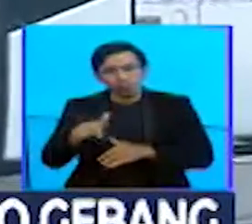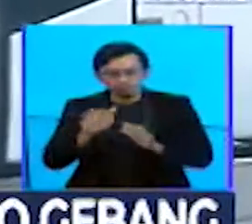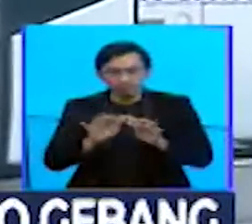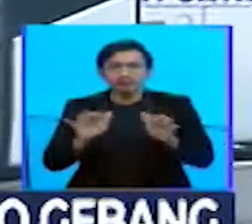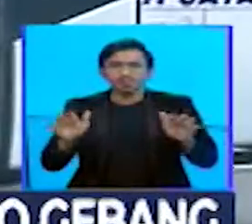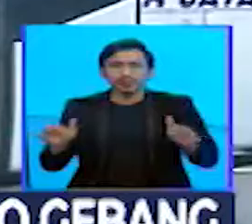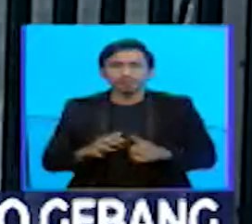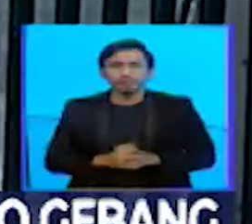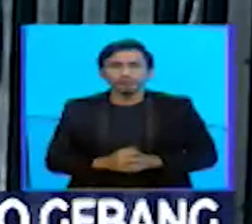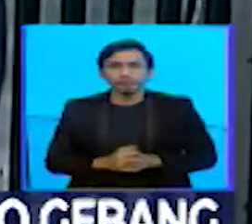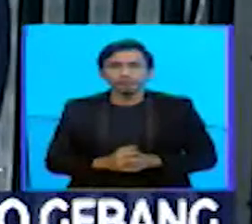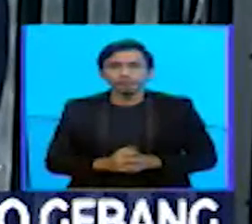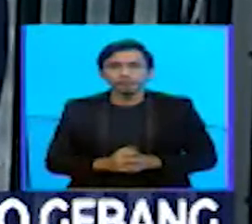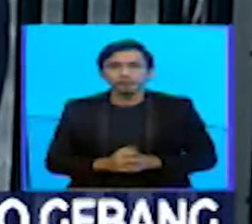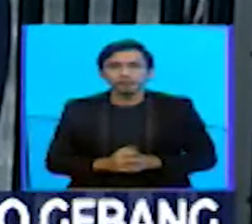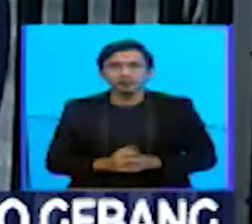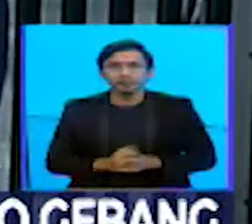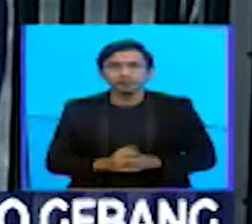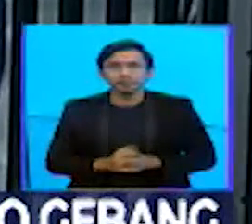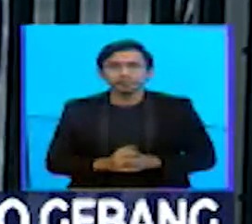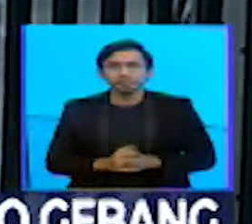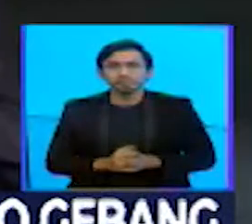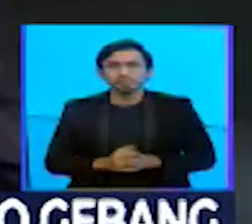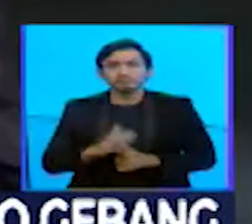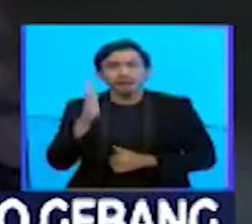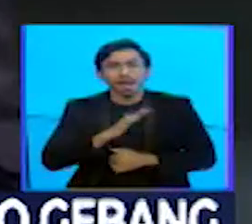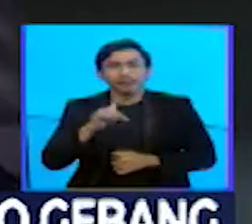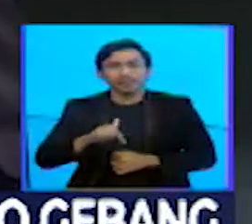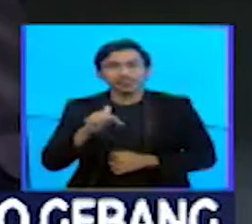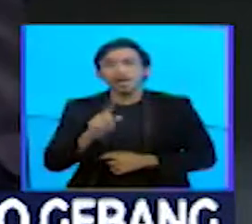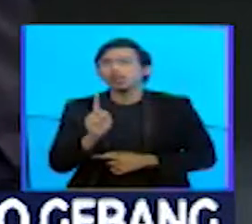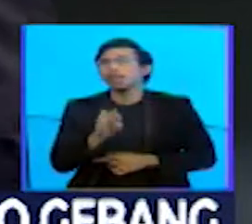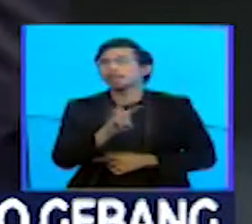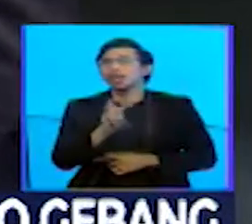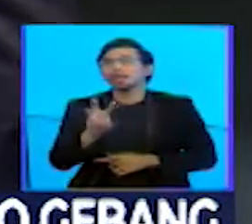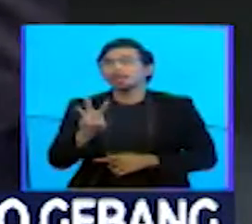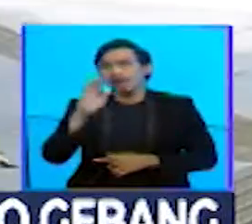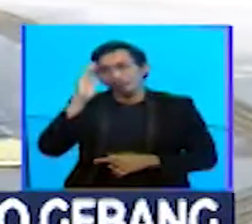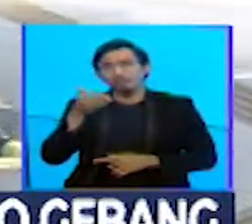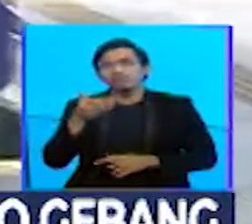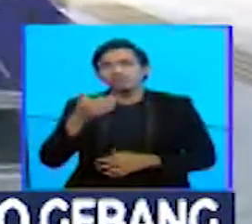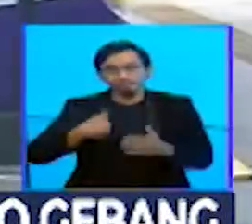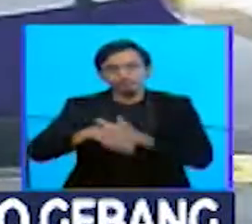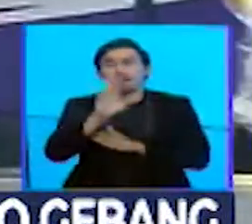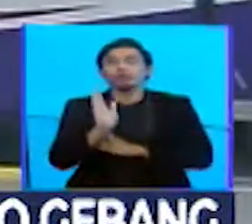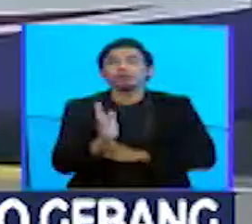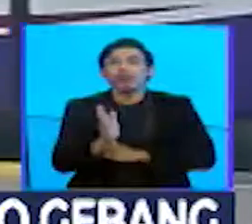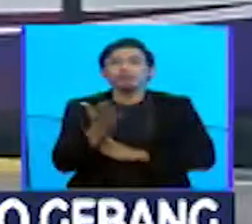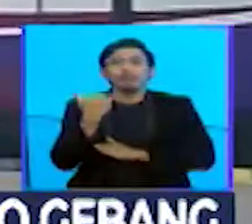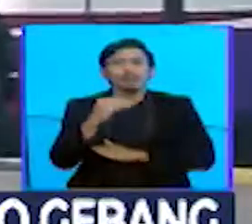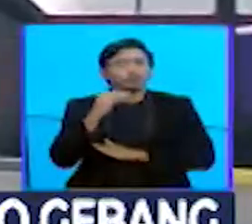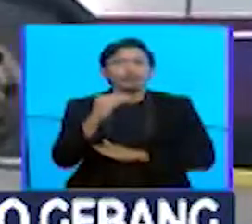133 penumpang sementara itu pada hari ini sedikitnya ada 33 unit bus yang sudah berangkat pada pagi hari dengan sedikit